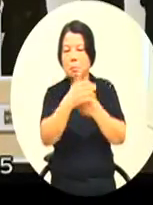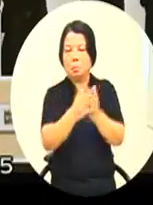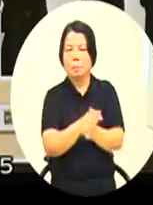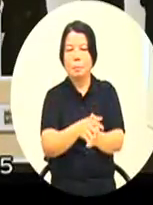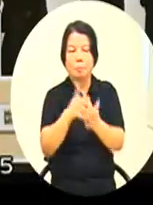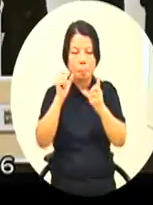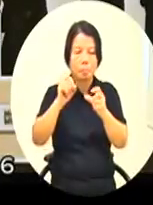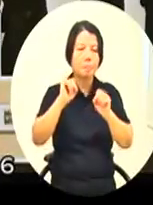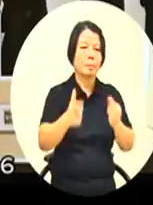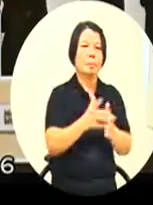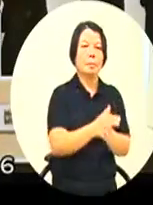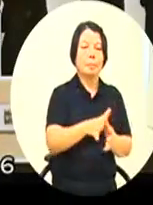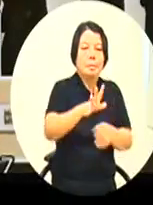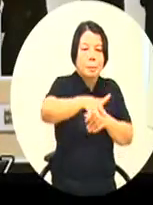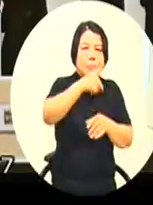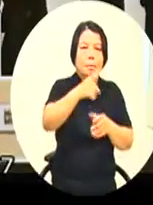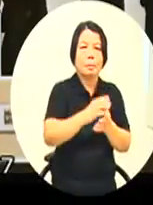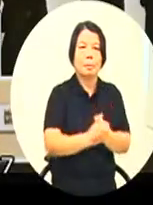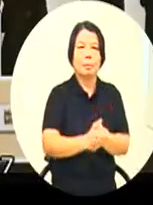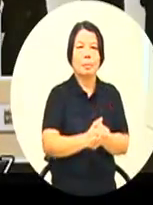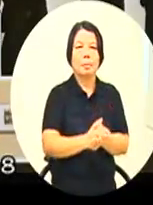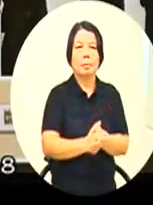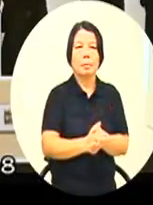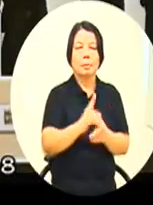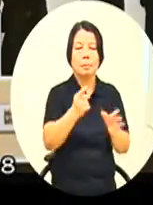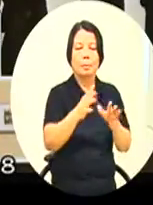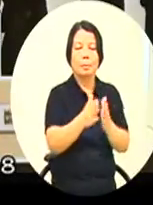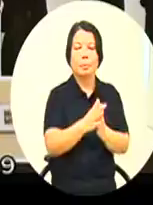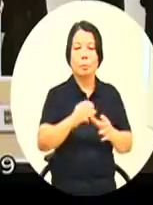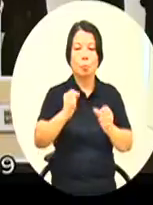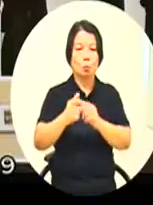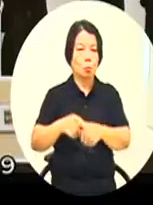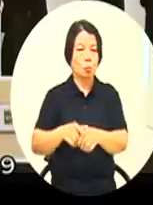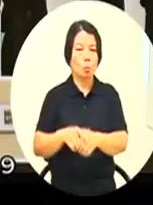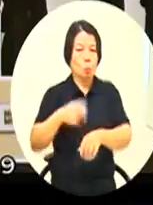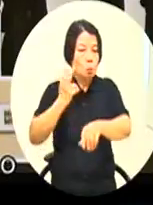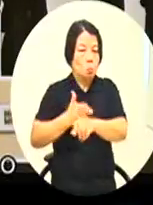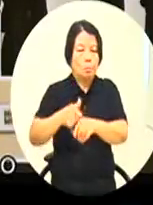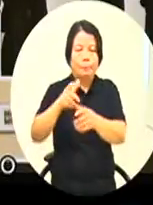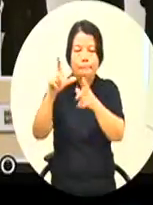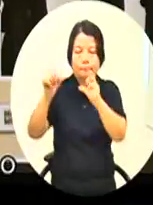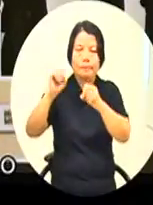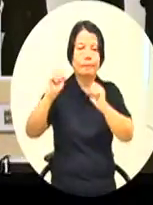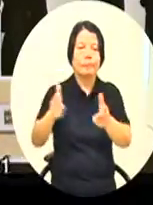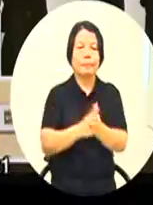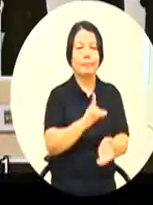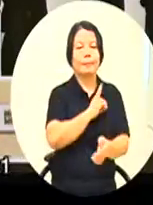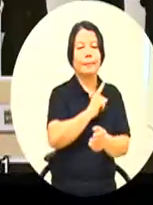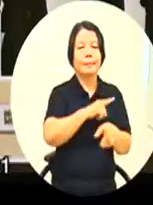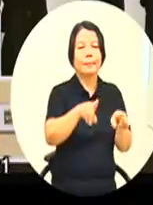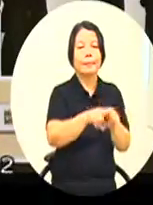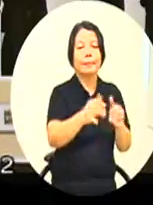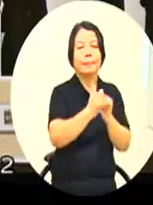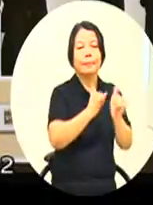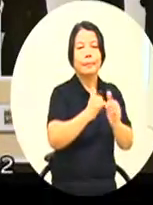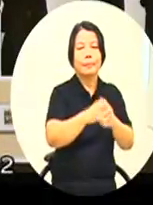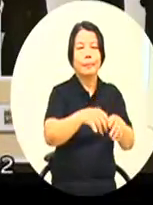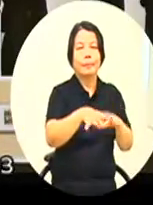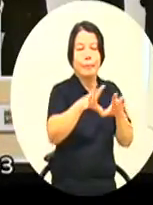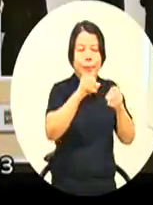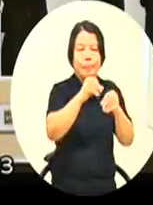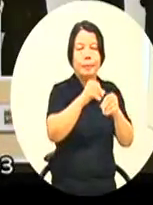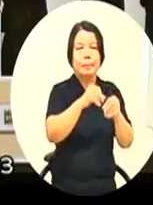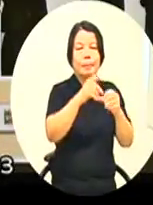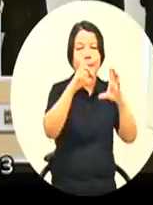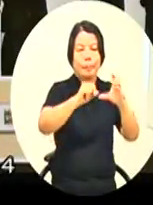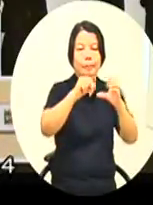实它不是，它是第一次，它是标榜不是名家不是名作的一个摄影艺术展哦。那它也是全国首例，那它也